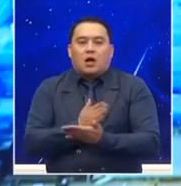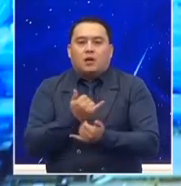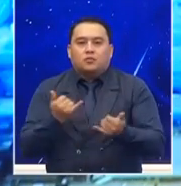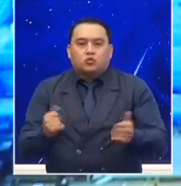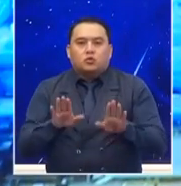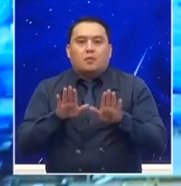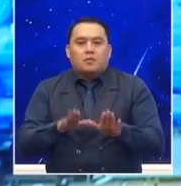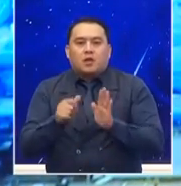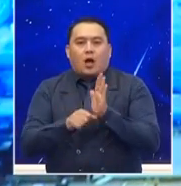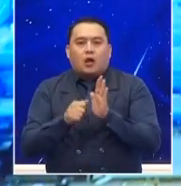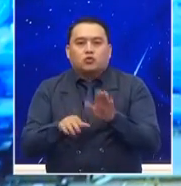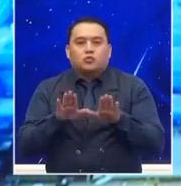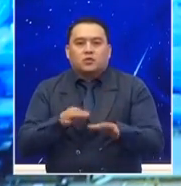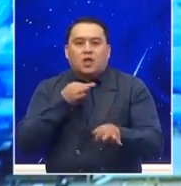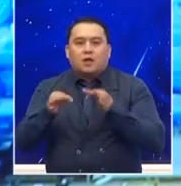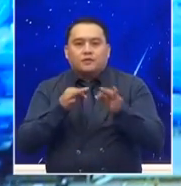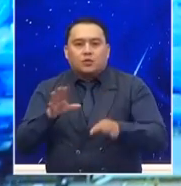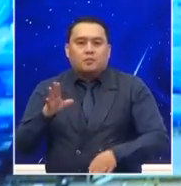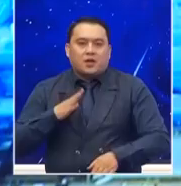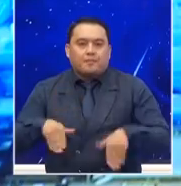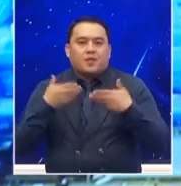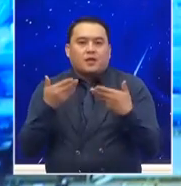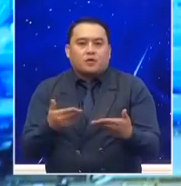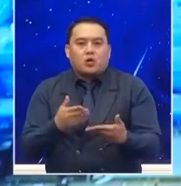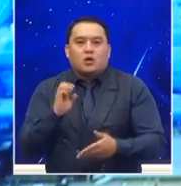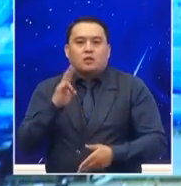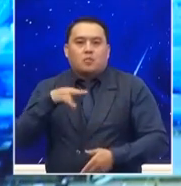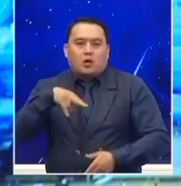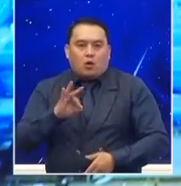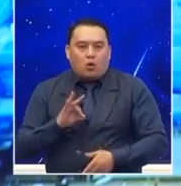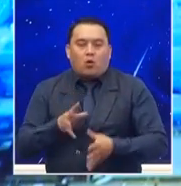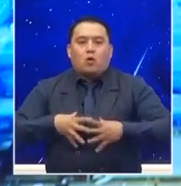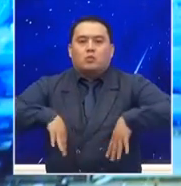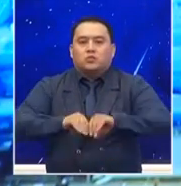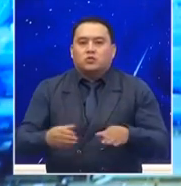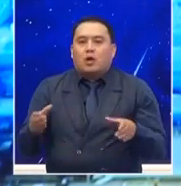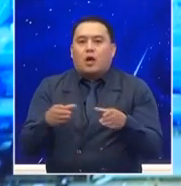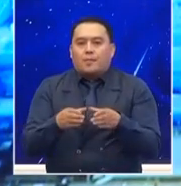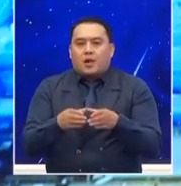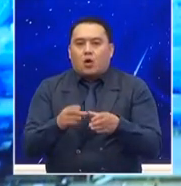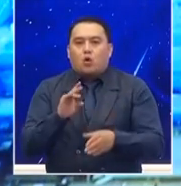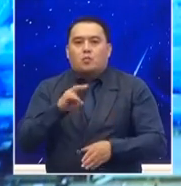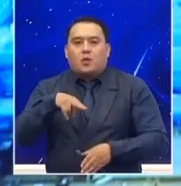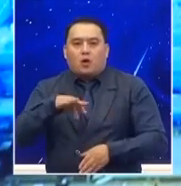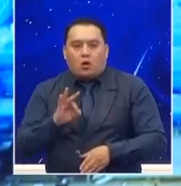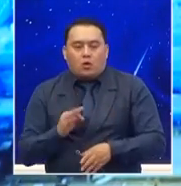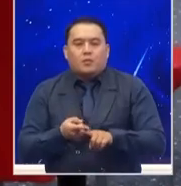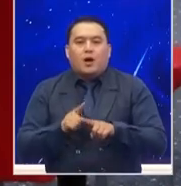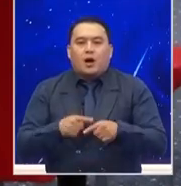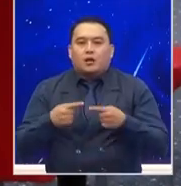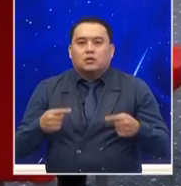бойынша 600 адамға кеңес берген. Яғни үкіметтік емес ұйымдар қоғамдық бірлестіктерге үкіметтік емес